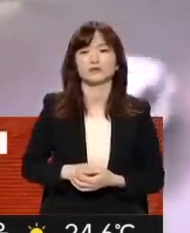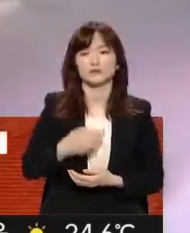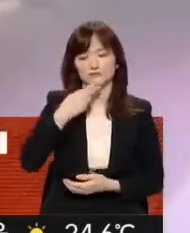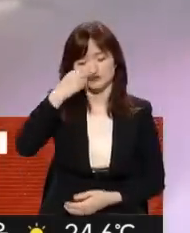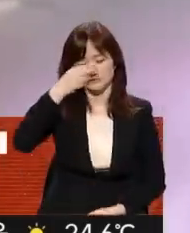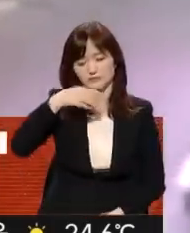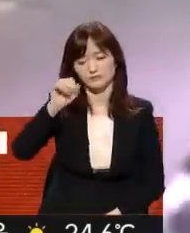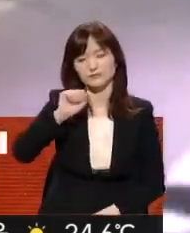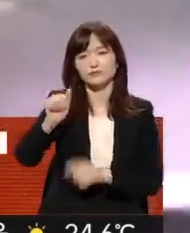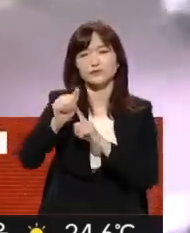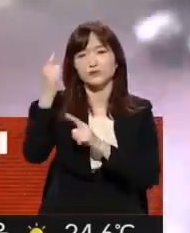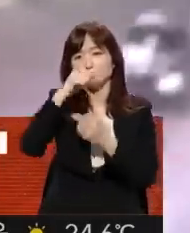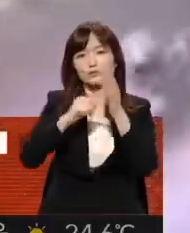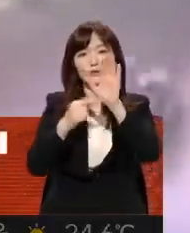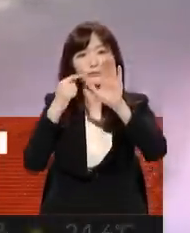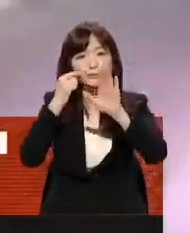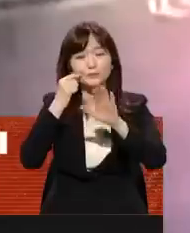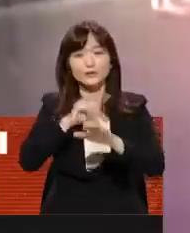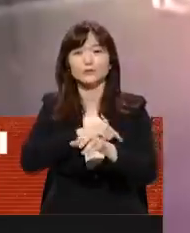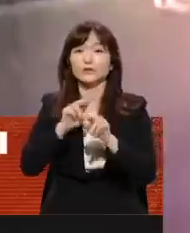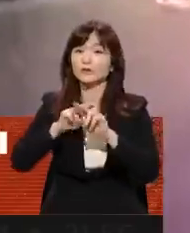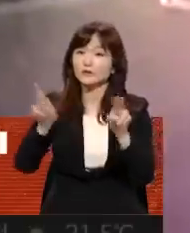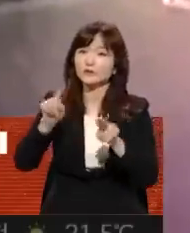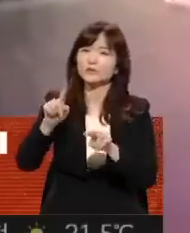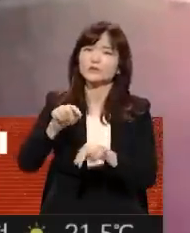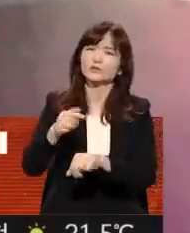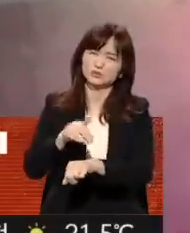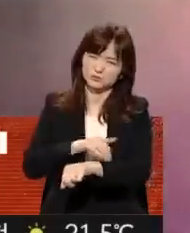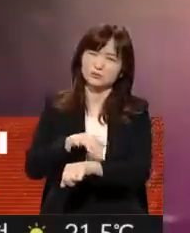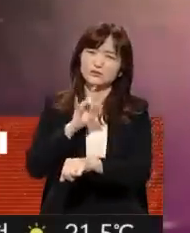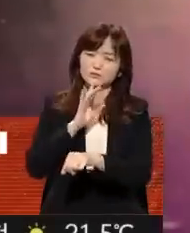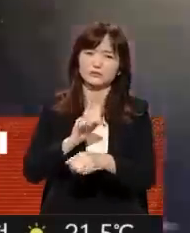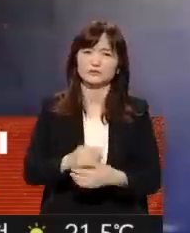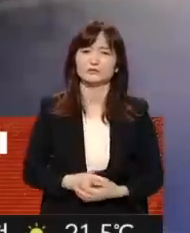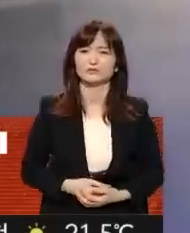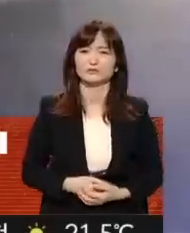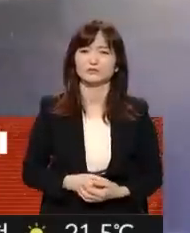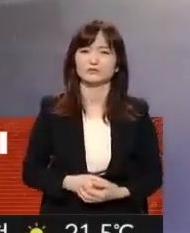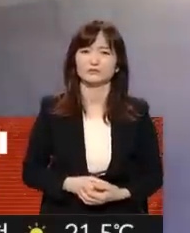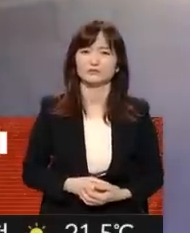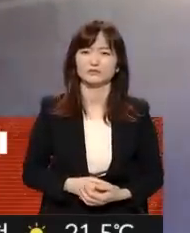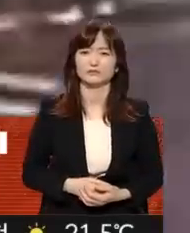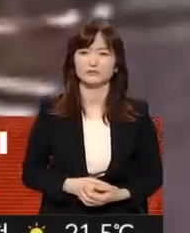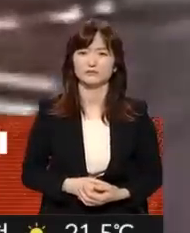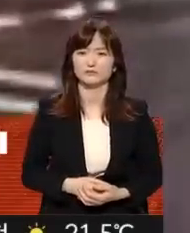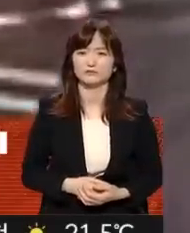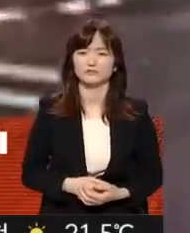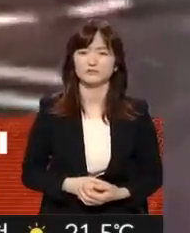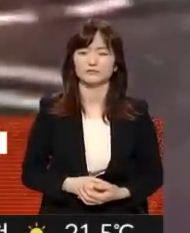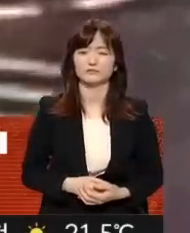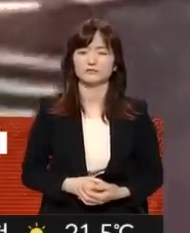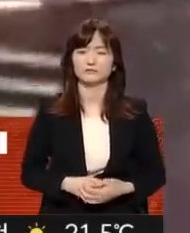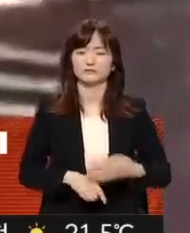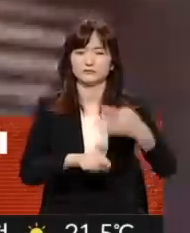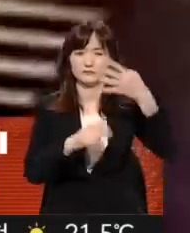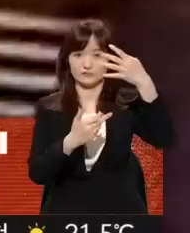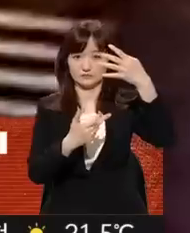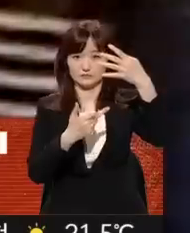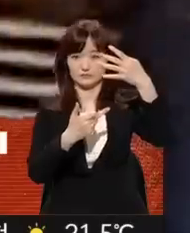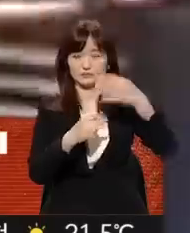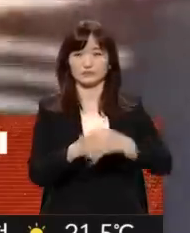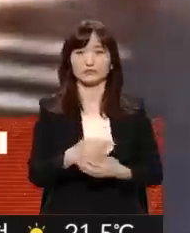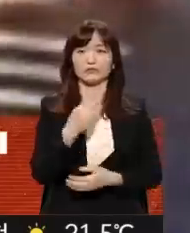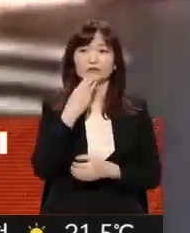못하는데 면허까지 거 취소되면 조금 불편한 따름이죠. 안 그래요? 네, 맞습니다. 지난달 17일 있었던 일인데요.